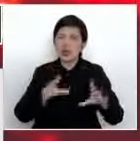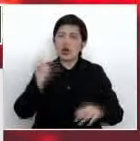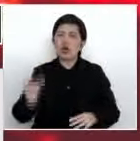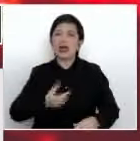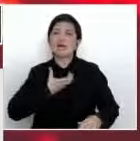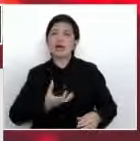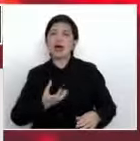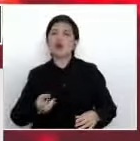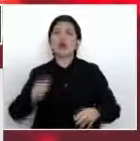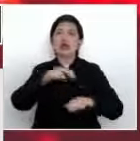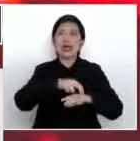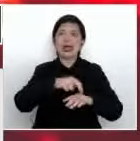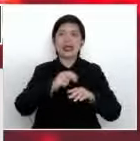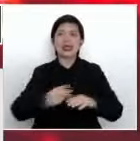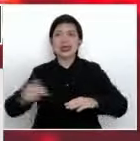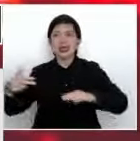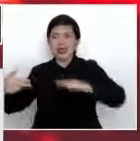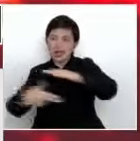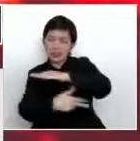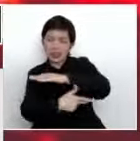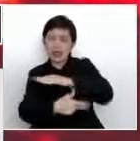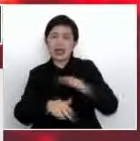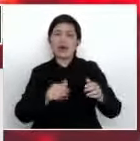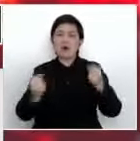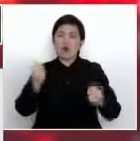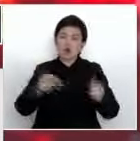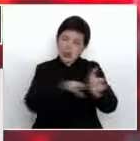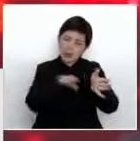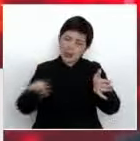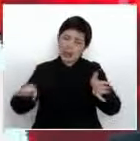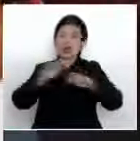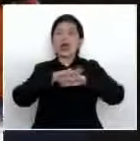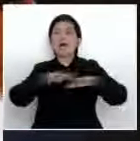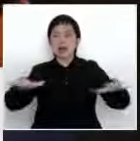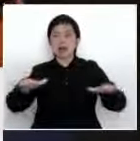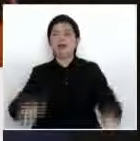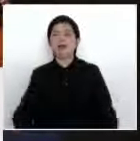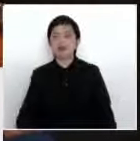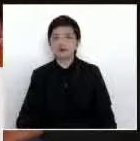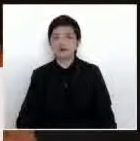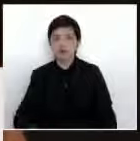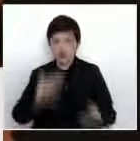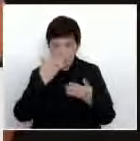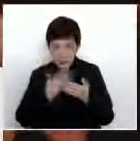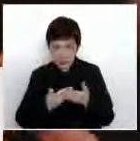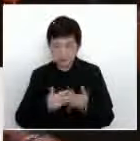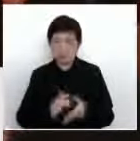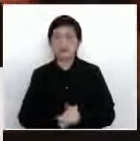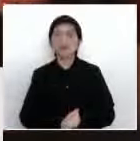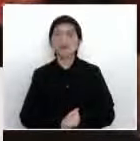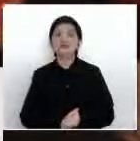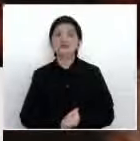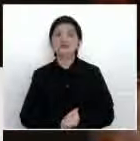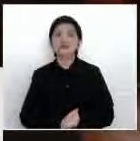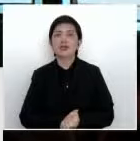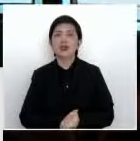transportasi umum karena keamanan kendaraan yang ditinggal itu terjamin habis terima kasih dan kami persilakan